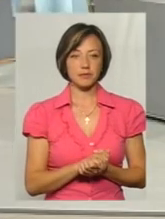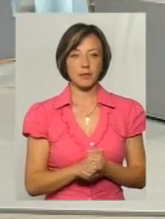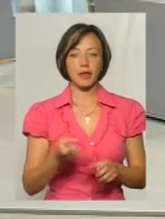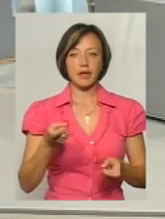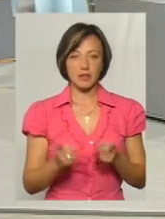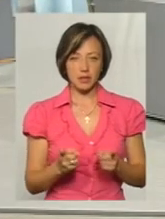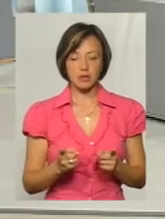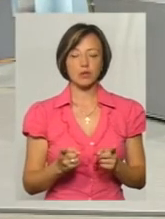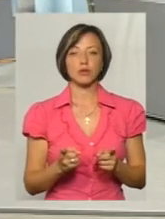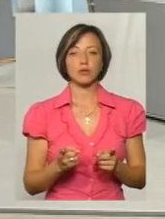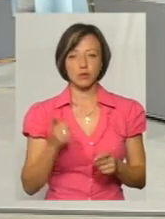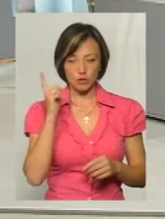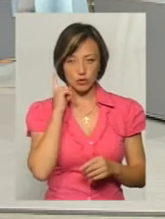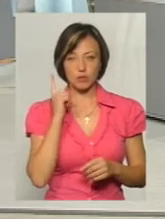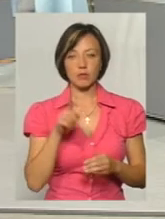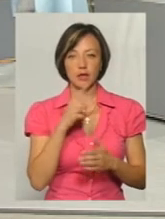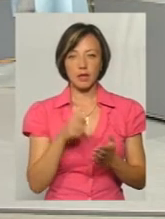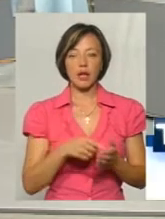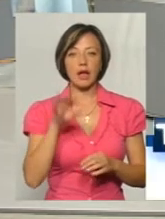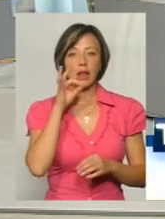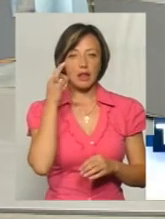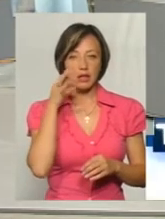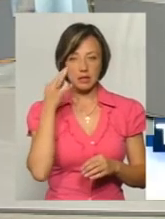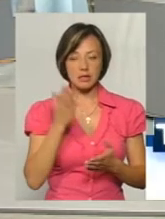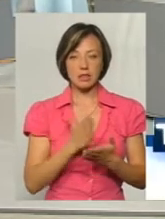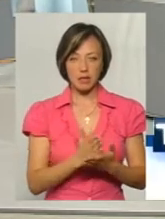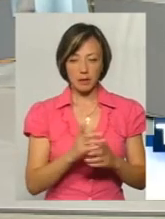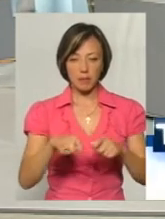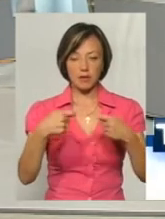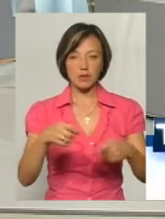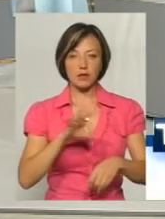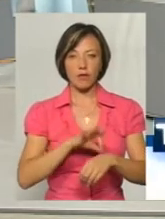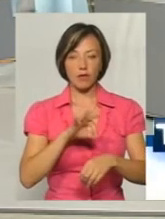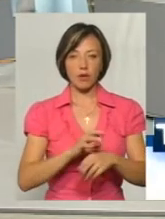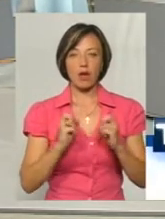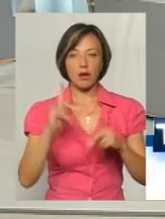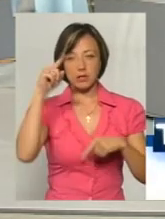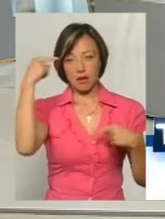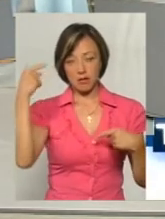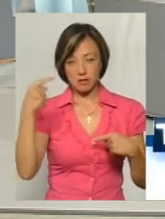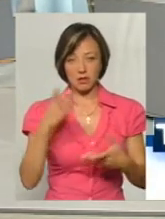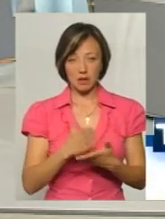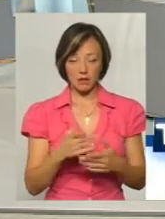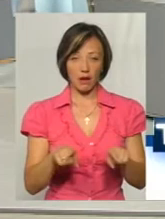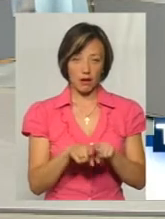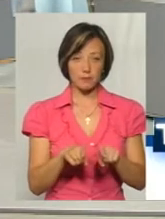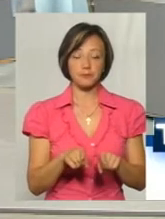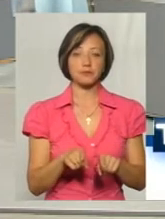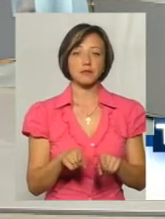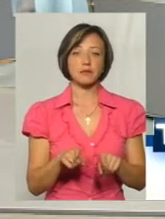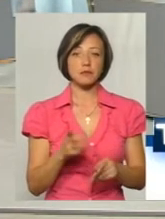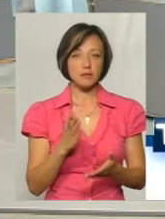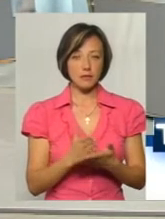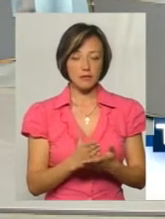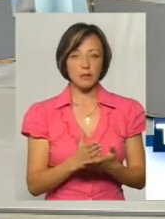Ви почули, так, питання? Так, дійсно, лис є переносчиком такого захворювання, як сказ. І це також